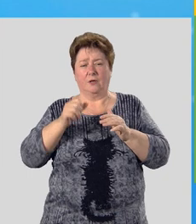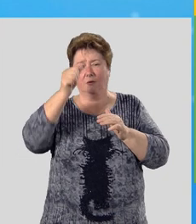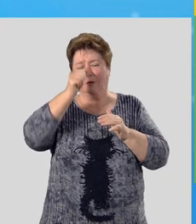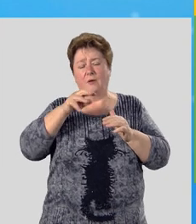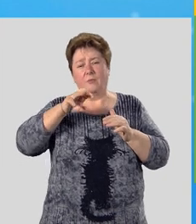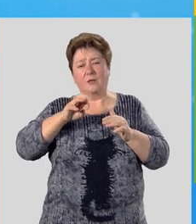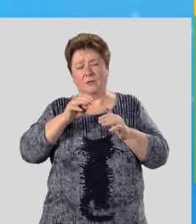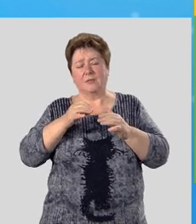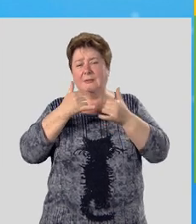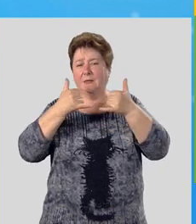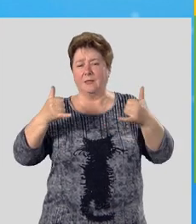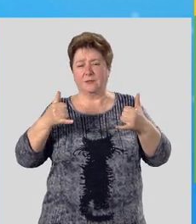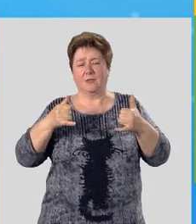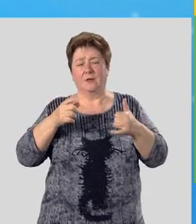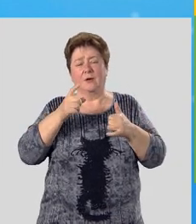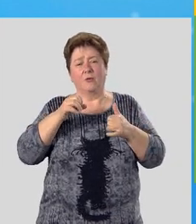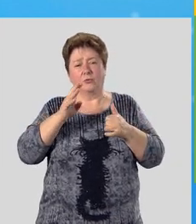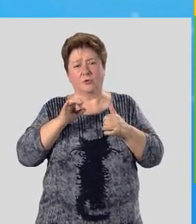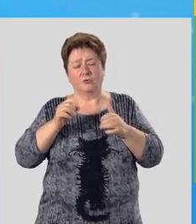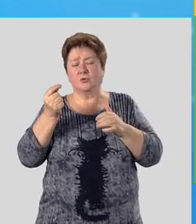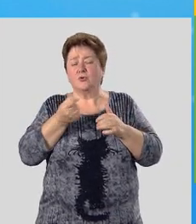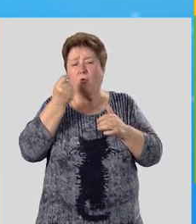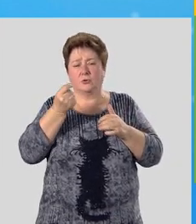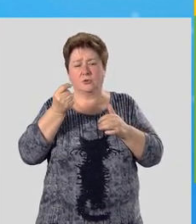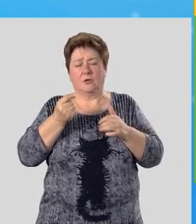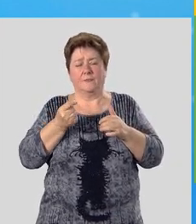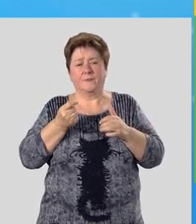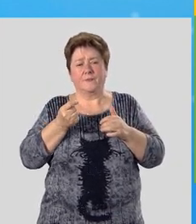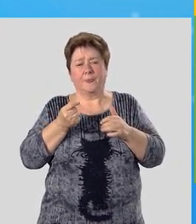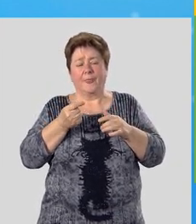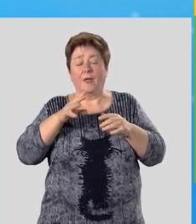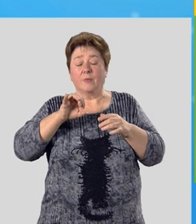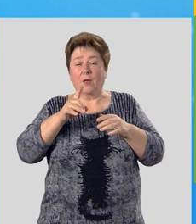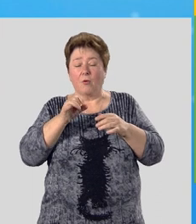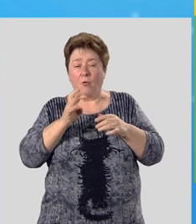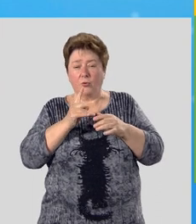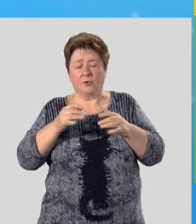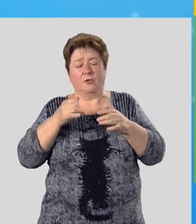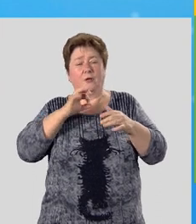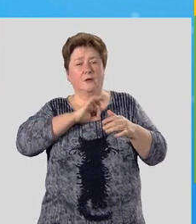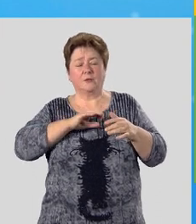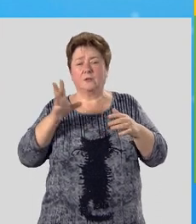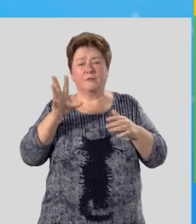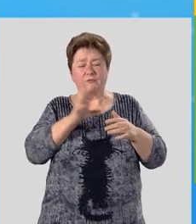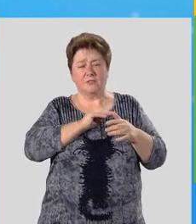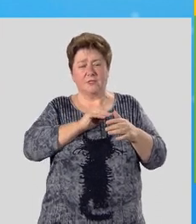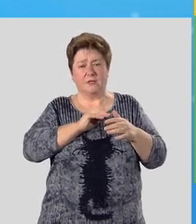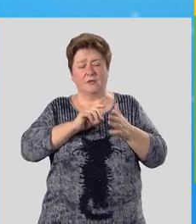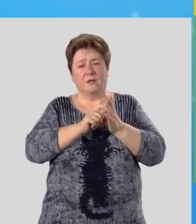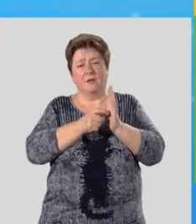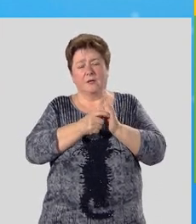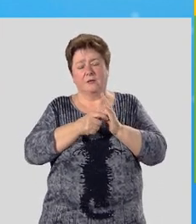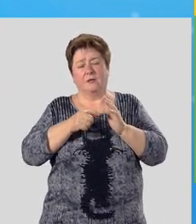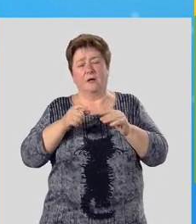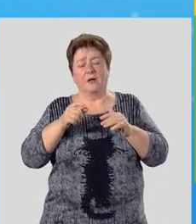греческого «митос» – нить и «хондрион» – зернышко, крупинка. Митохондрии характерны для всех клеток